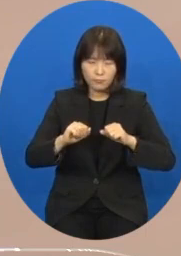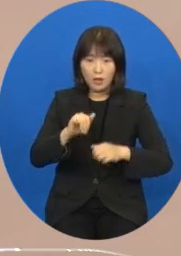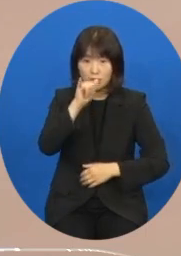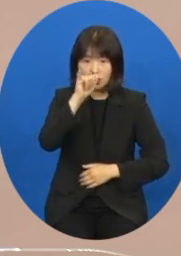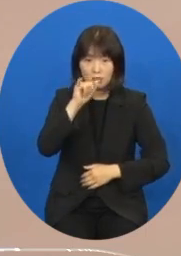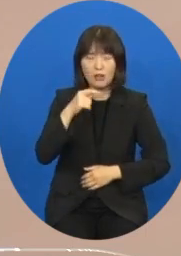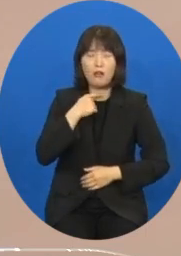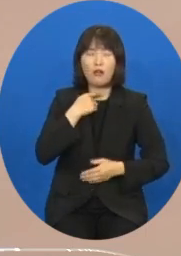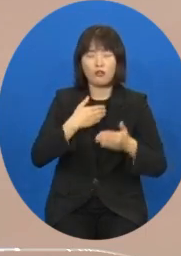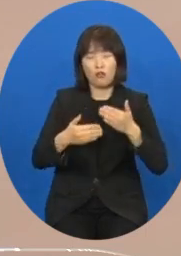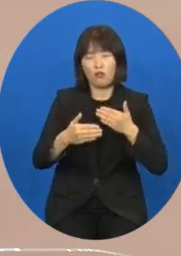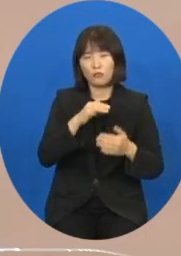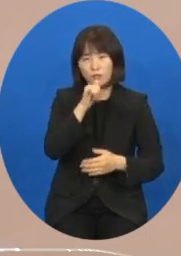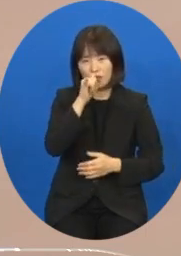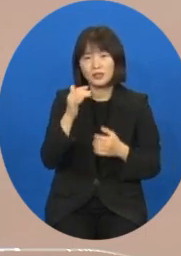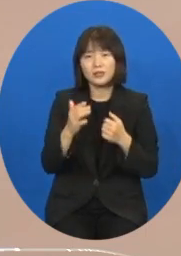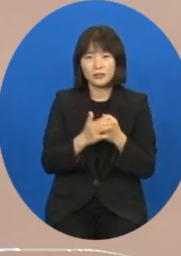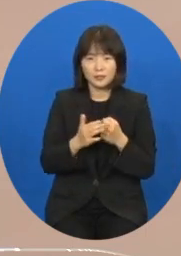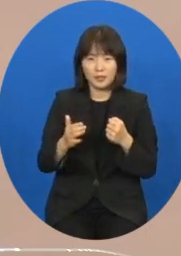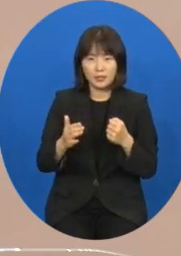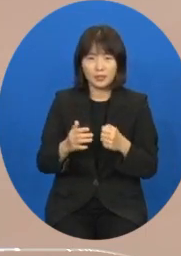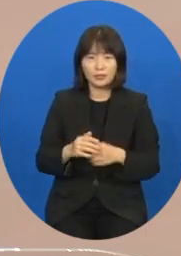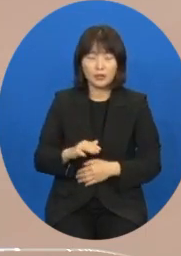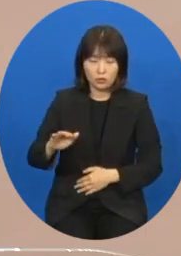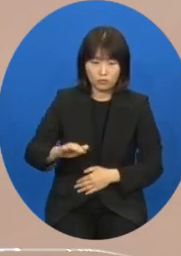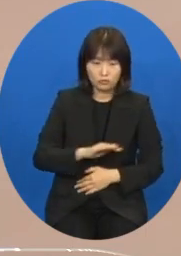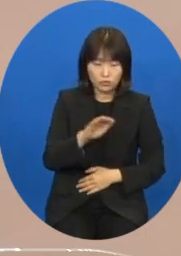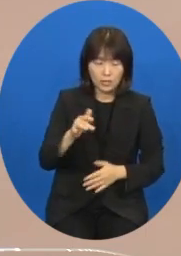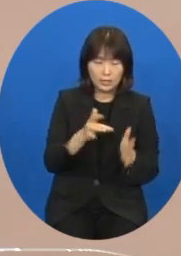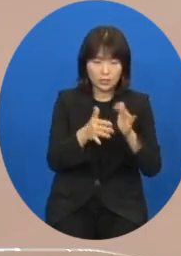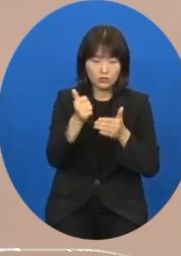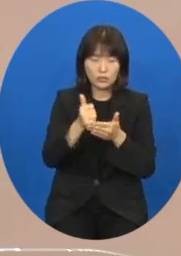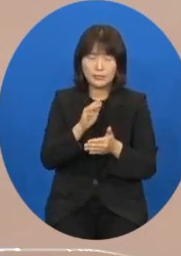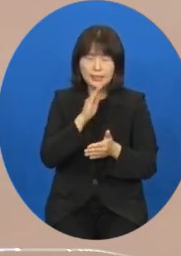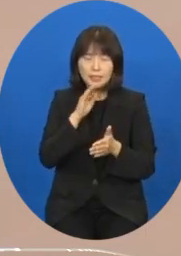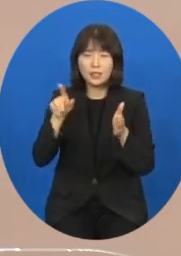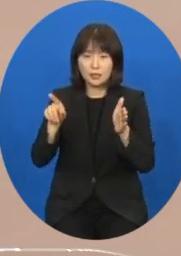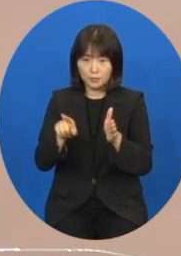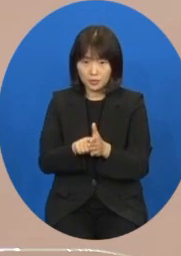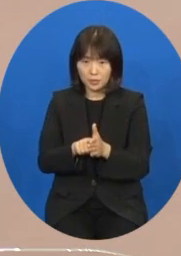때문입니다. 여러분, 우리가 예수님을 진짜 믿는다면